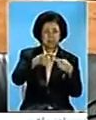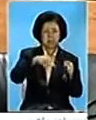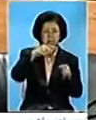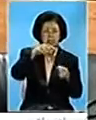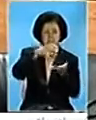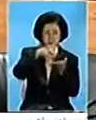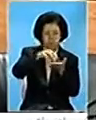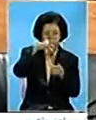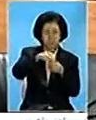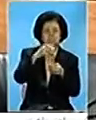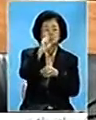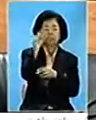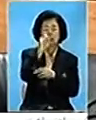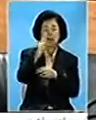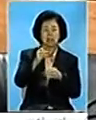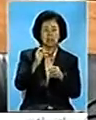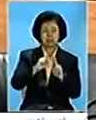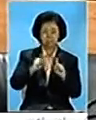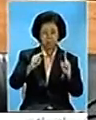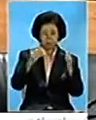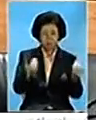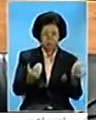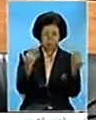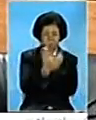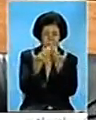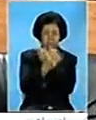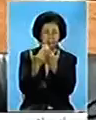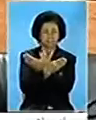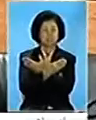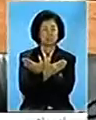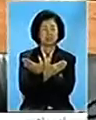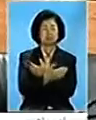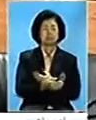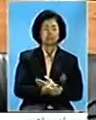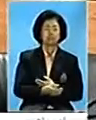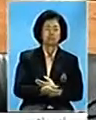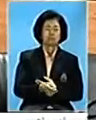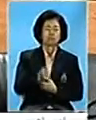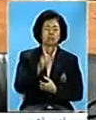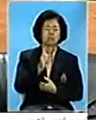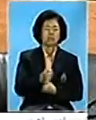แต่วันนี้มันเปลี่ยนไปครับท่านประธานที่เคารพผ่านไปยังสภาพัฒนาการเมืองมันเปลี่ยนเป็น